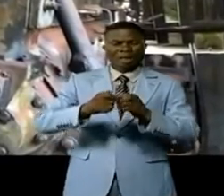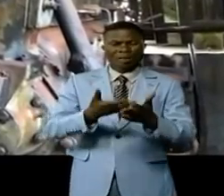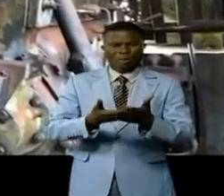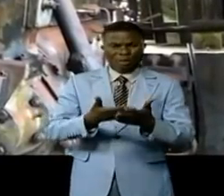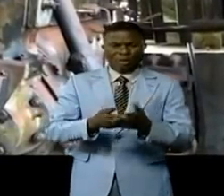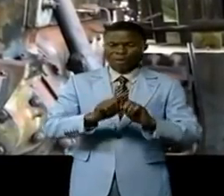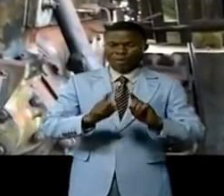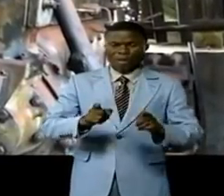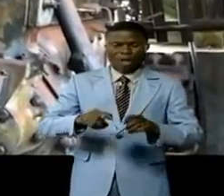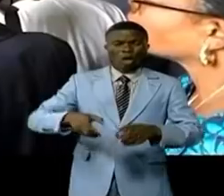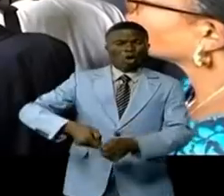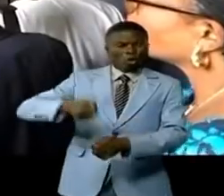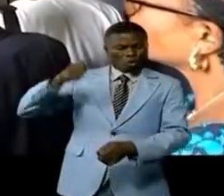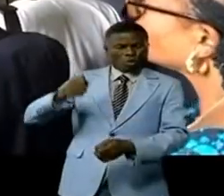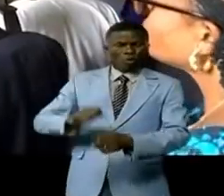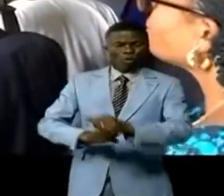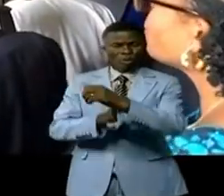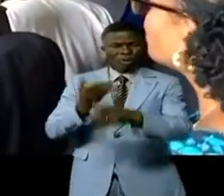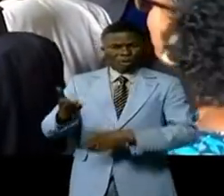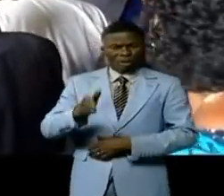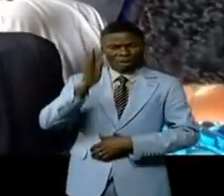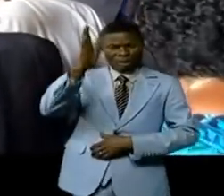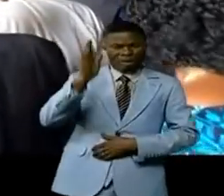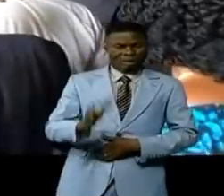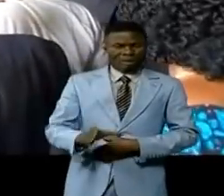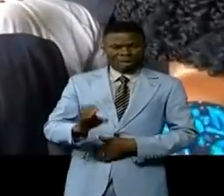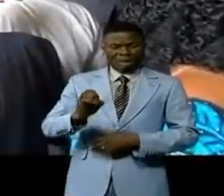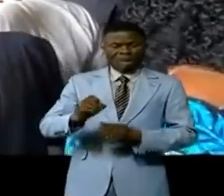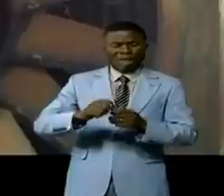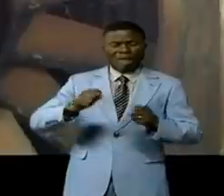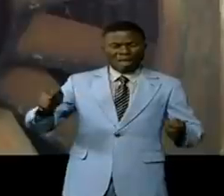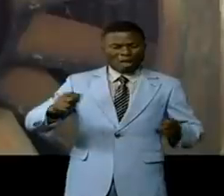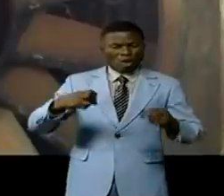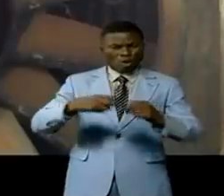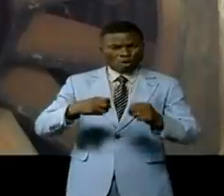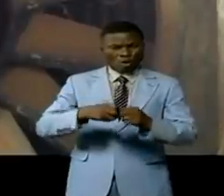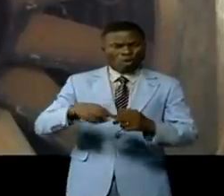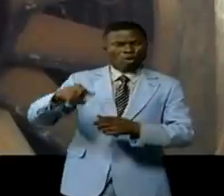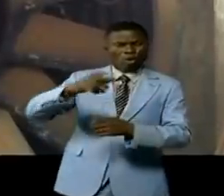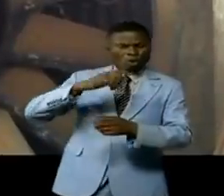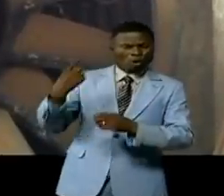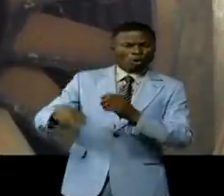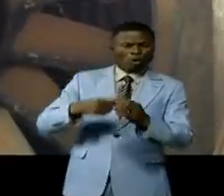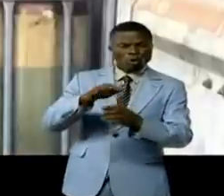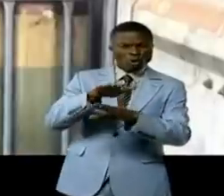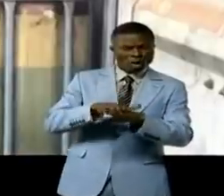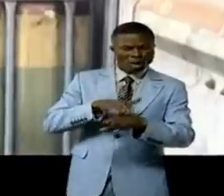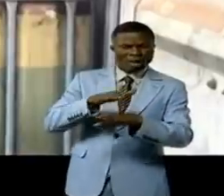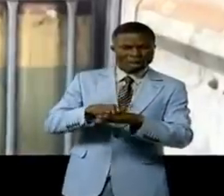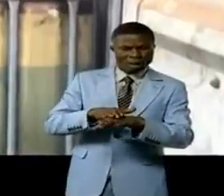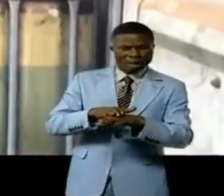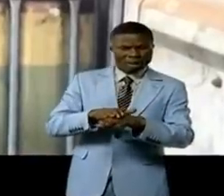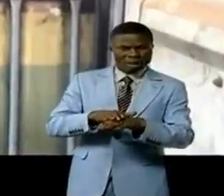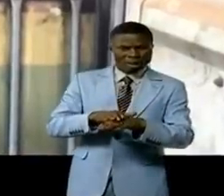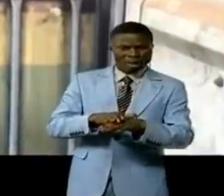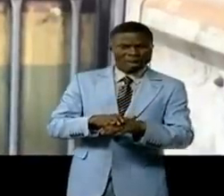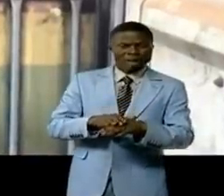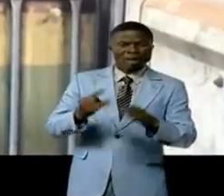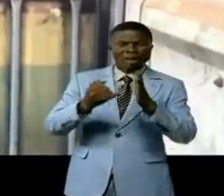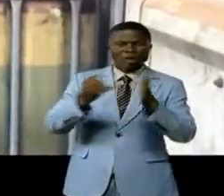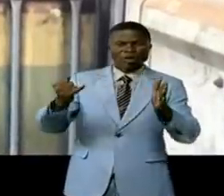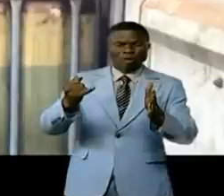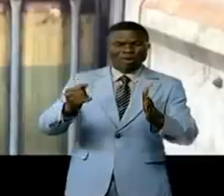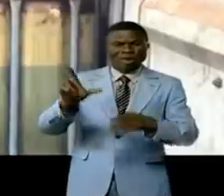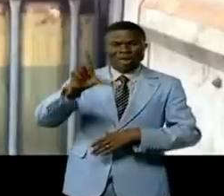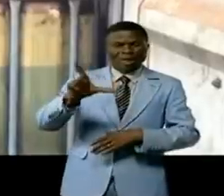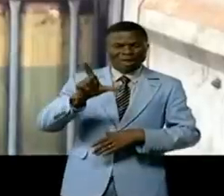Hormis ces groupes de secours, des 550 kV qui tournent au ralenti et consomment 60 litres de carburant